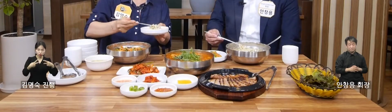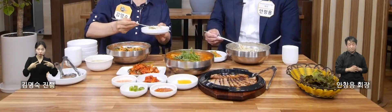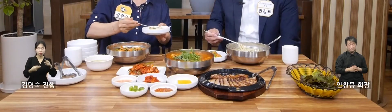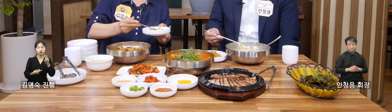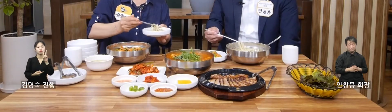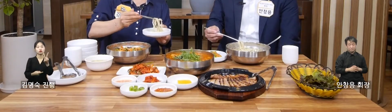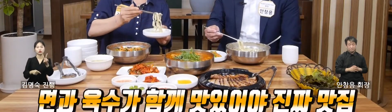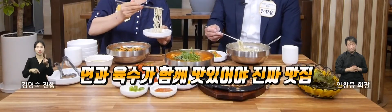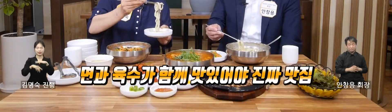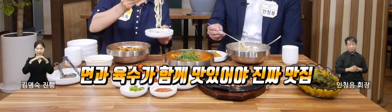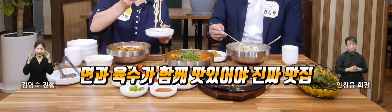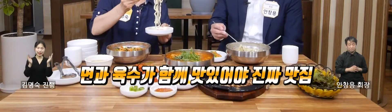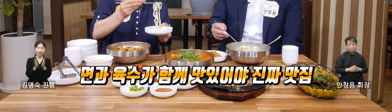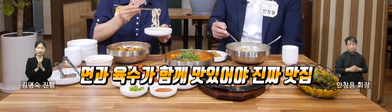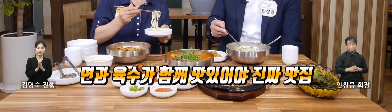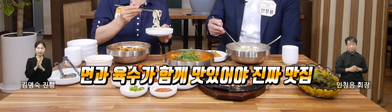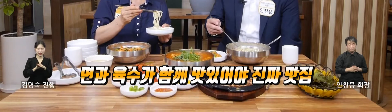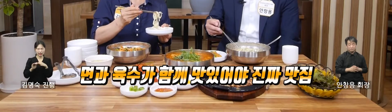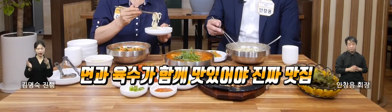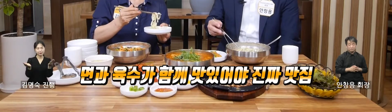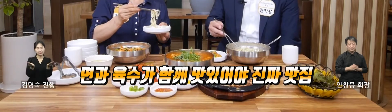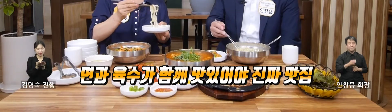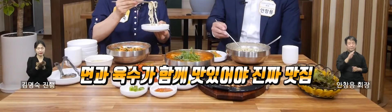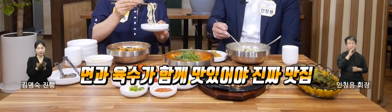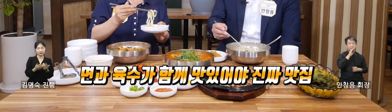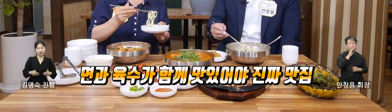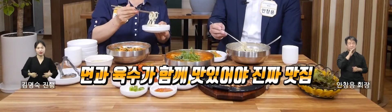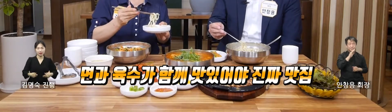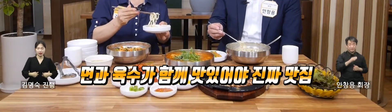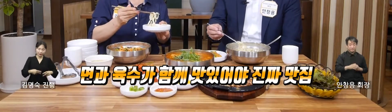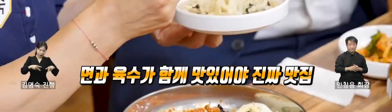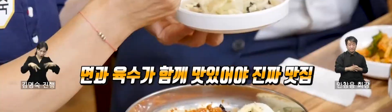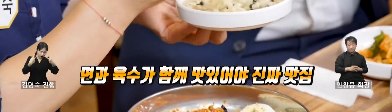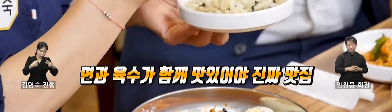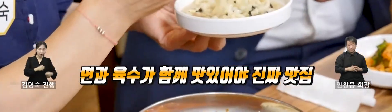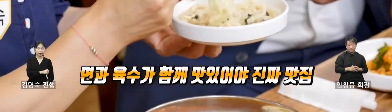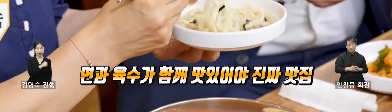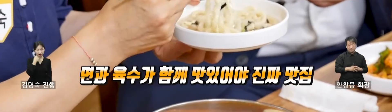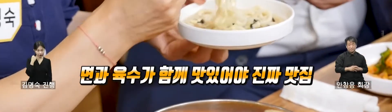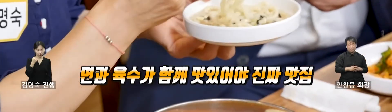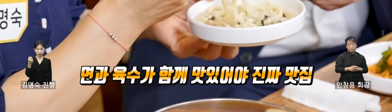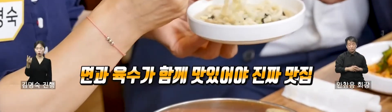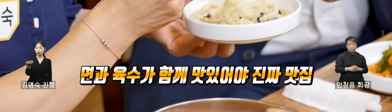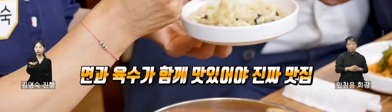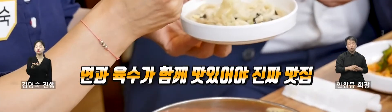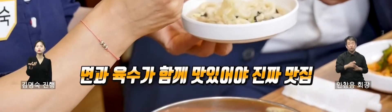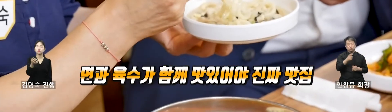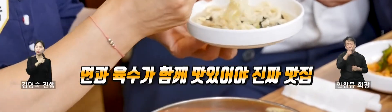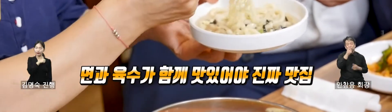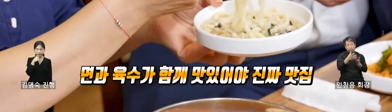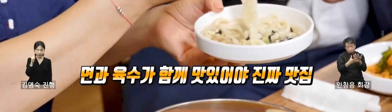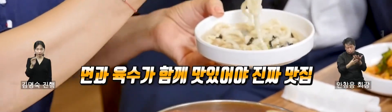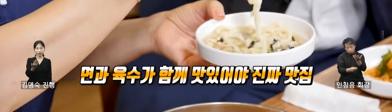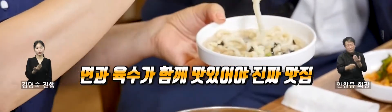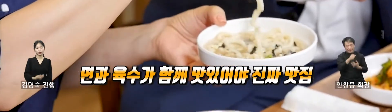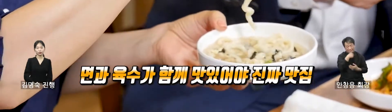다 잘 맞아야 맛있는 것 같아요. 그렇죠. 그러니까 면도 맛있어야 되고 육수도 맛있어야